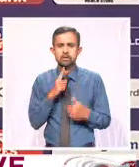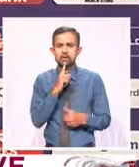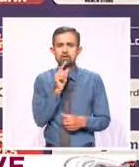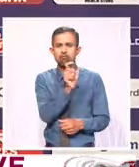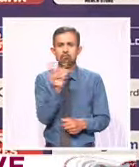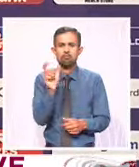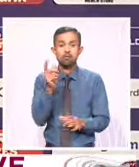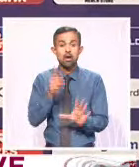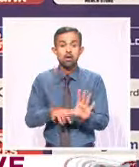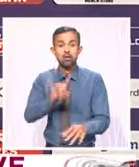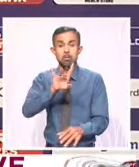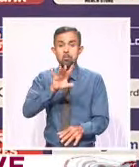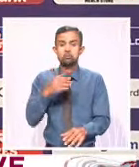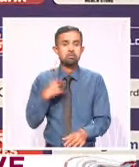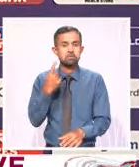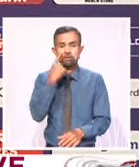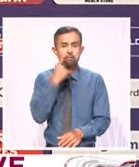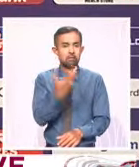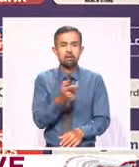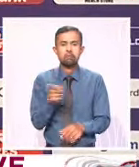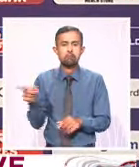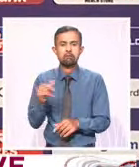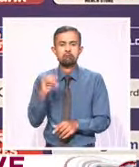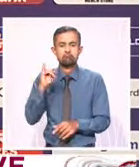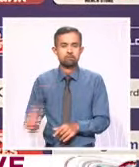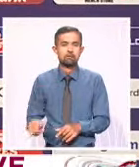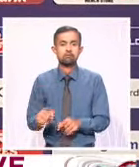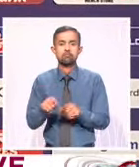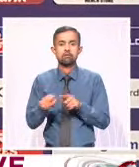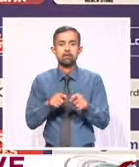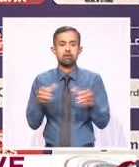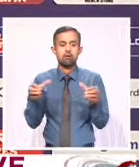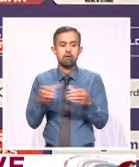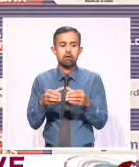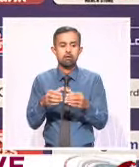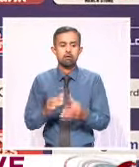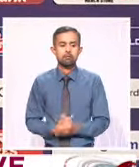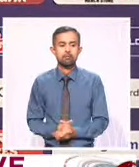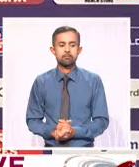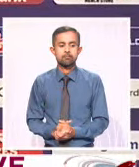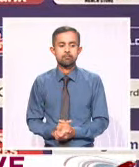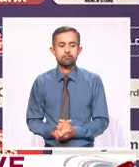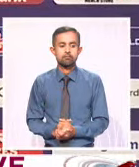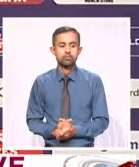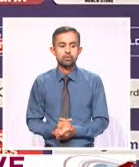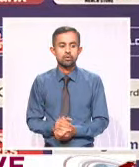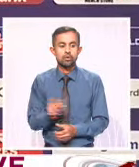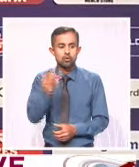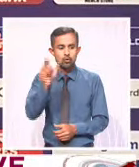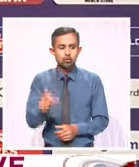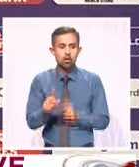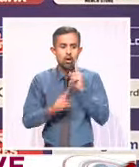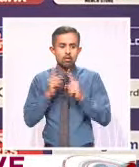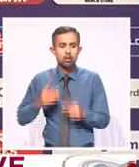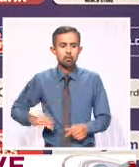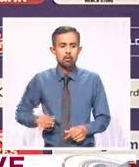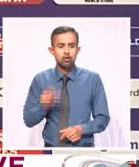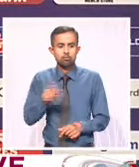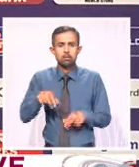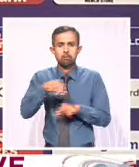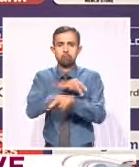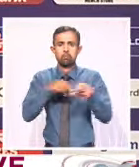වචනයක් නැහැ. අවුරුදු 15 මම දැකලා නැහැ මෙච්චර පහත් තත්යකට වැටෙනවා කණ්ඩායමක් සහ ප්ලේයර් කෙනෙක්. Angelo, you spoke about the Bangladesh